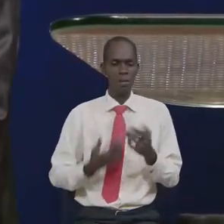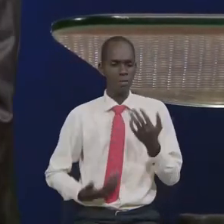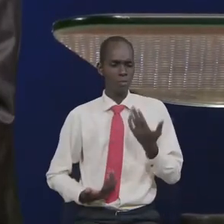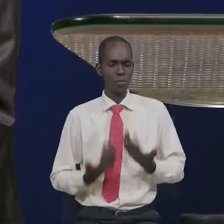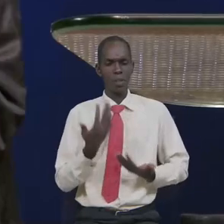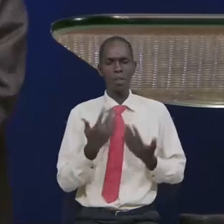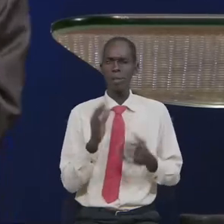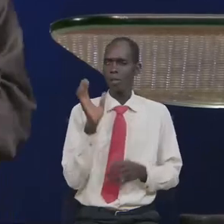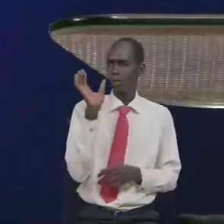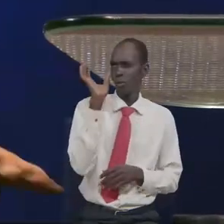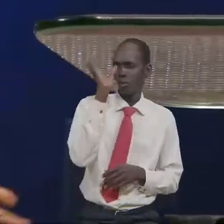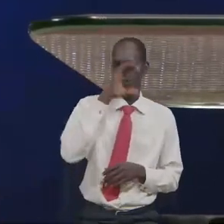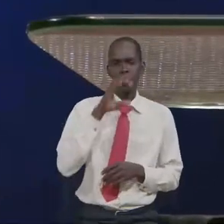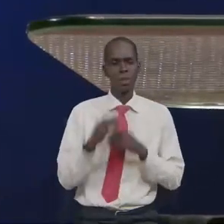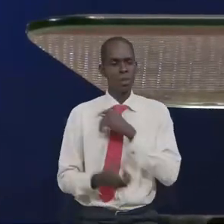des épreuves